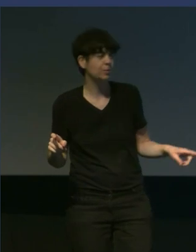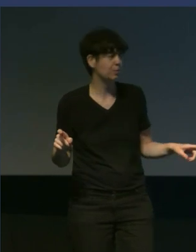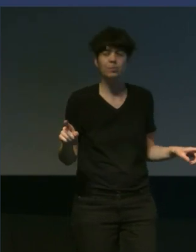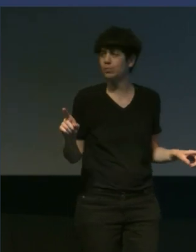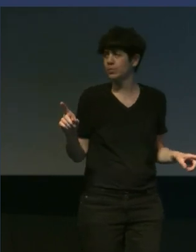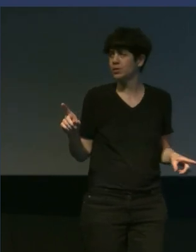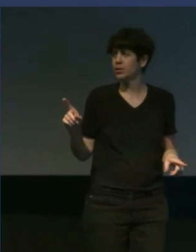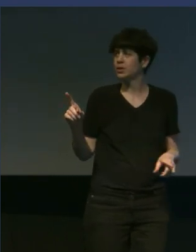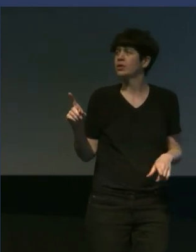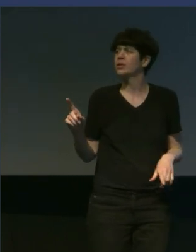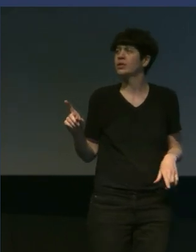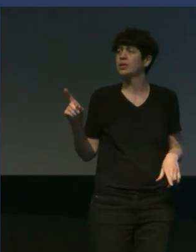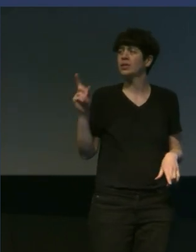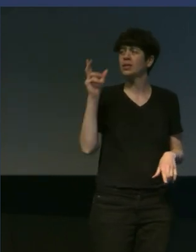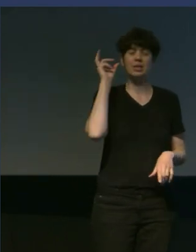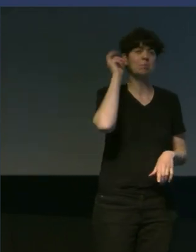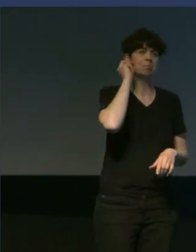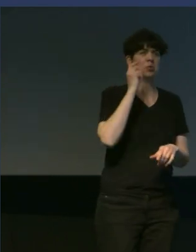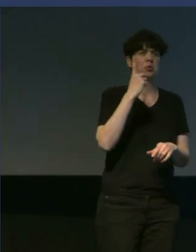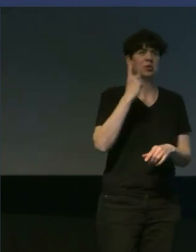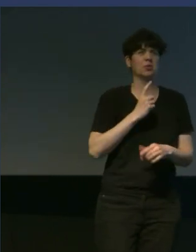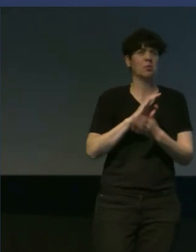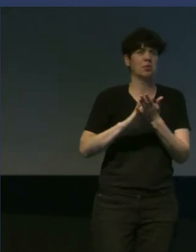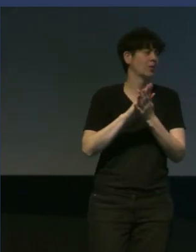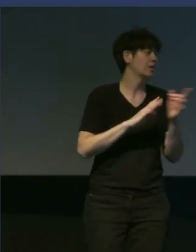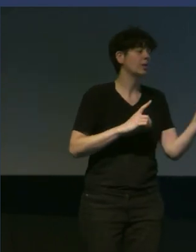voilà, c'est toujours un